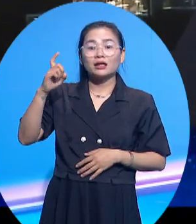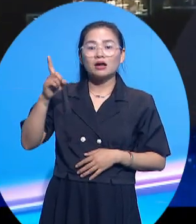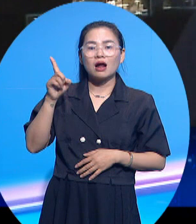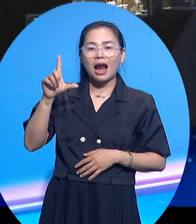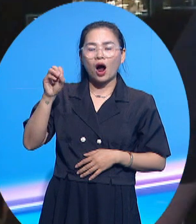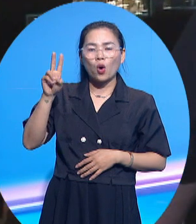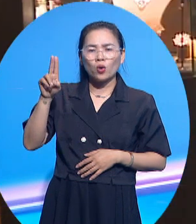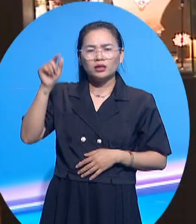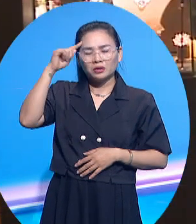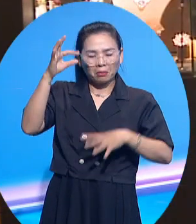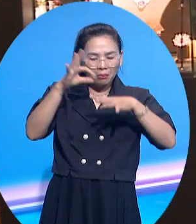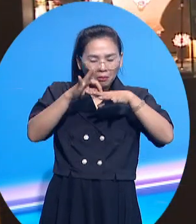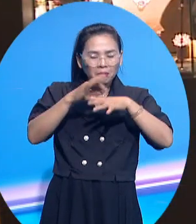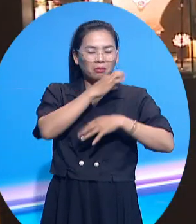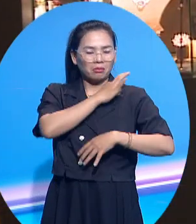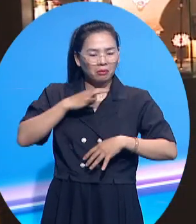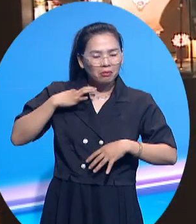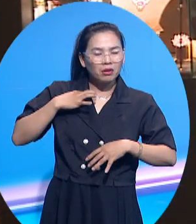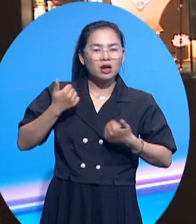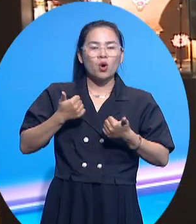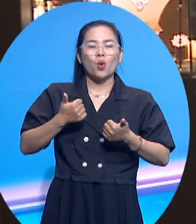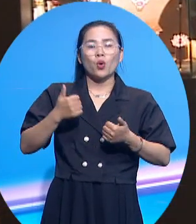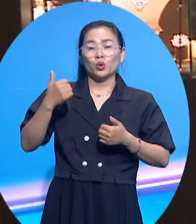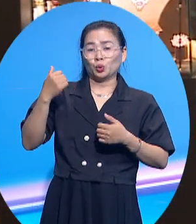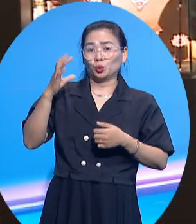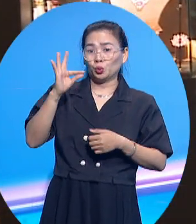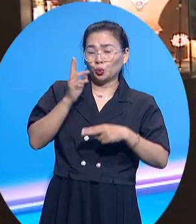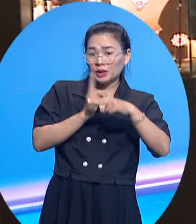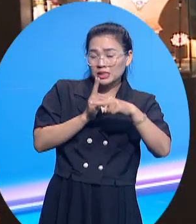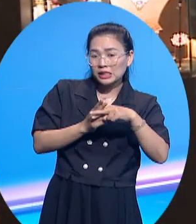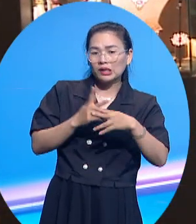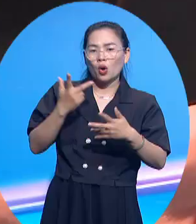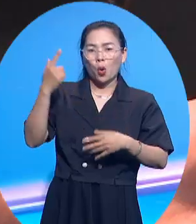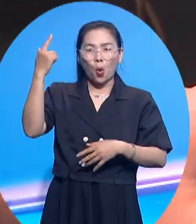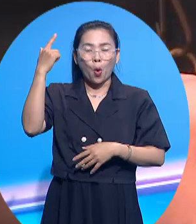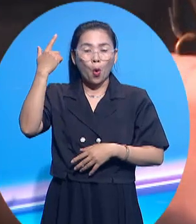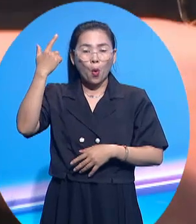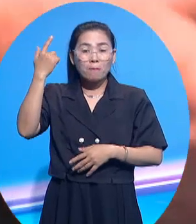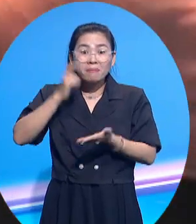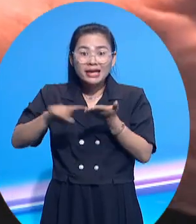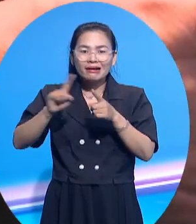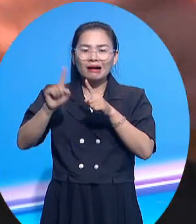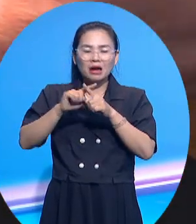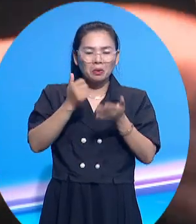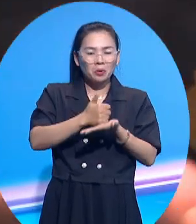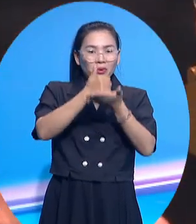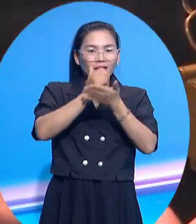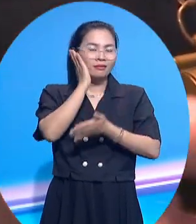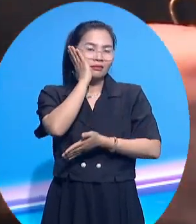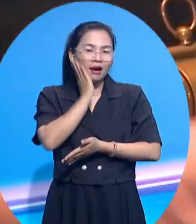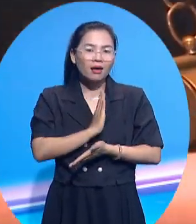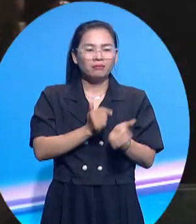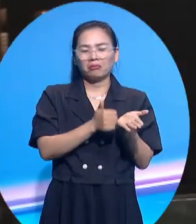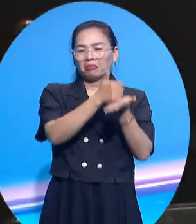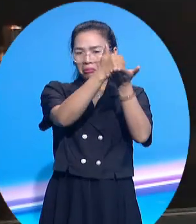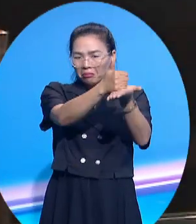tính quốc tế có trụ sở tại Thụy Sĩ và Hoa Kỳ. Chúng tôi đã phát triển mạnh ở thị trường châu Âu và được biết đến nhiều ở Singapore, Nhật Bản, Thái Lan. Thông qua